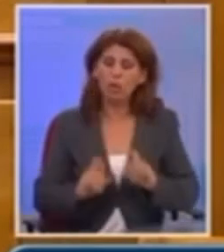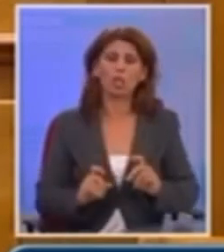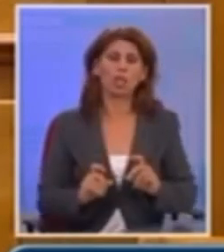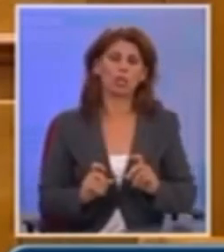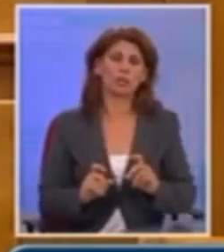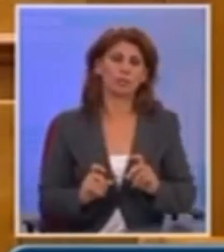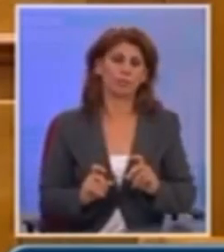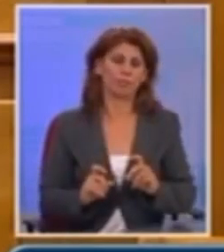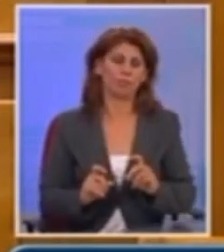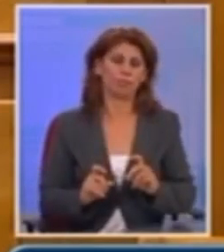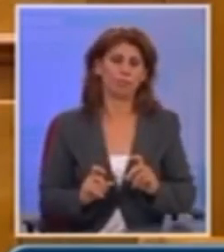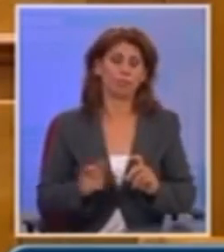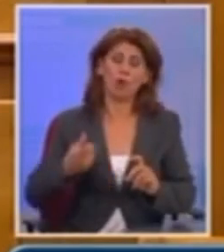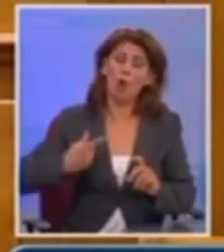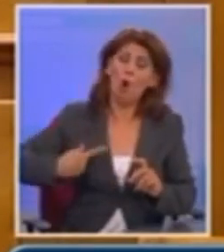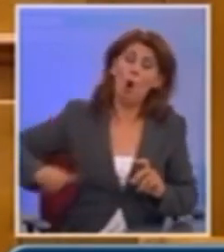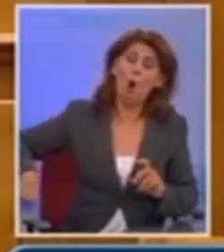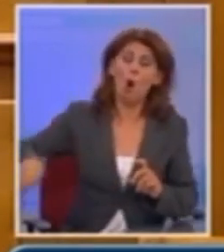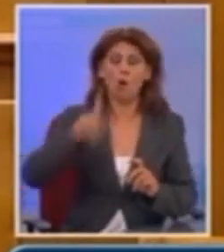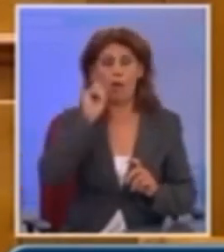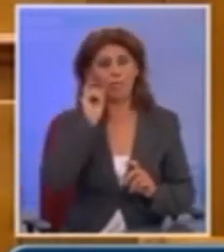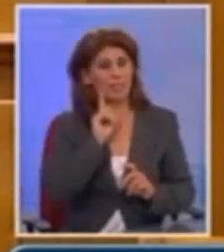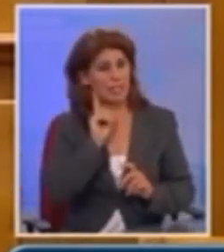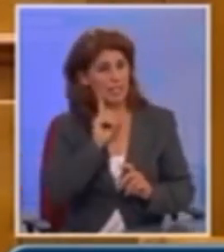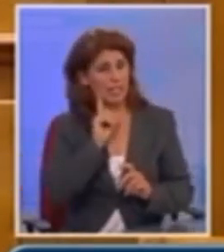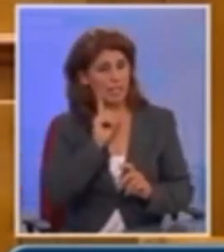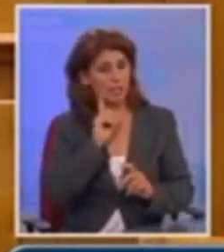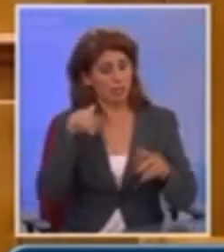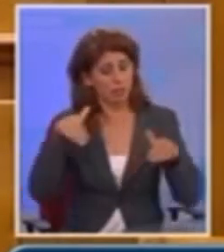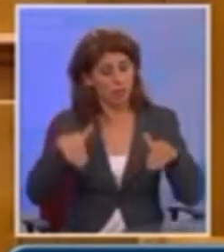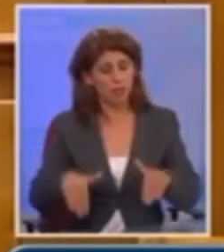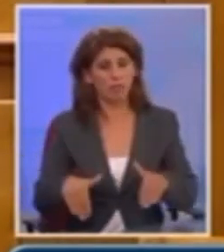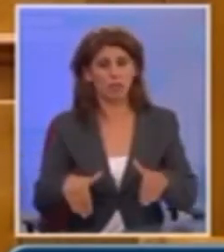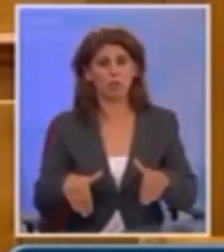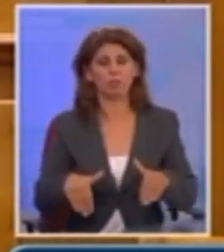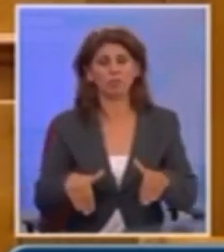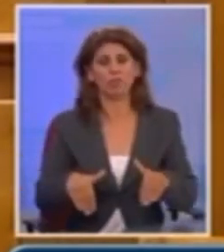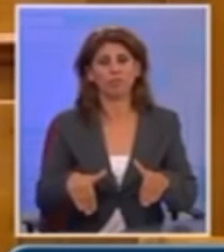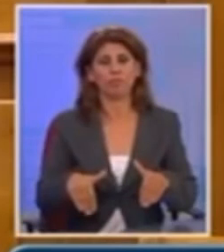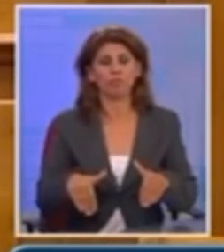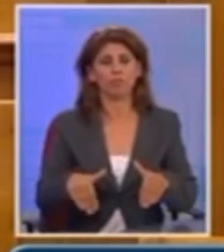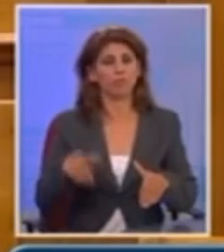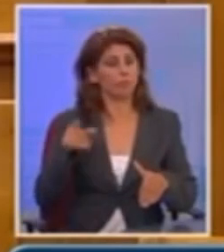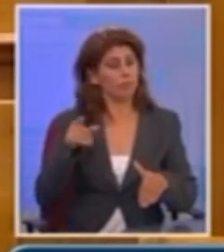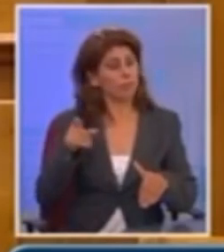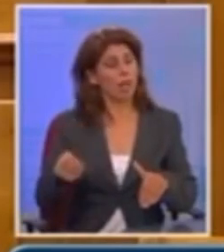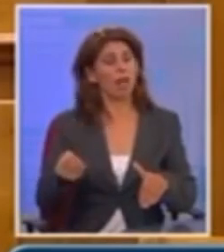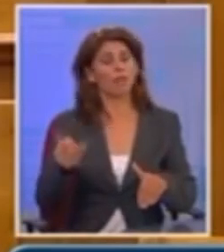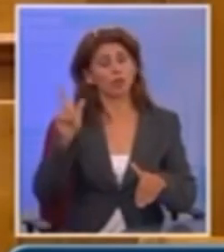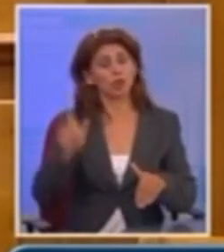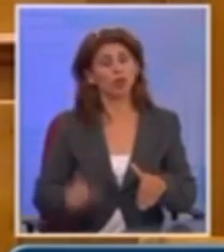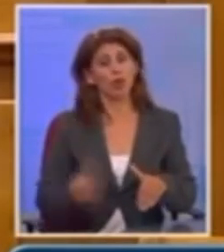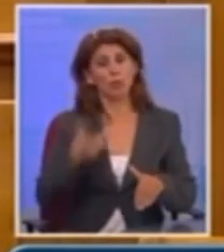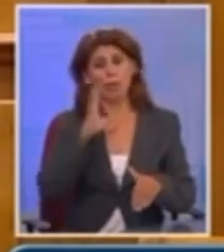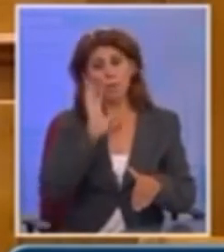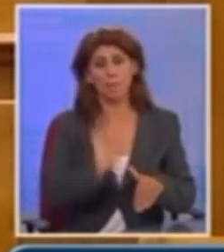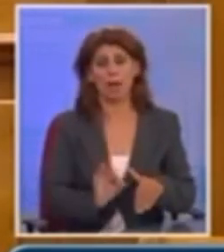υποχρεώνει όλους και όλες να σεβαστούμε αυτόν που είναι